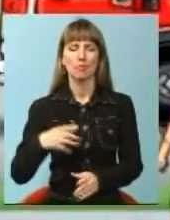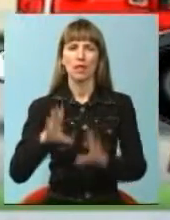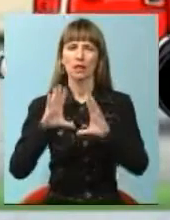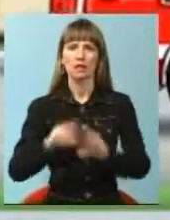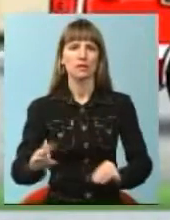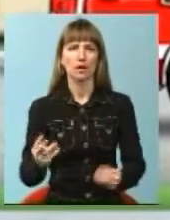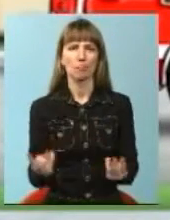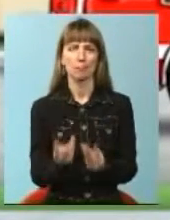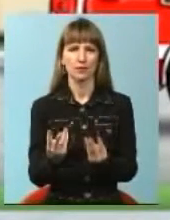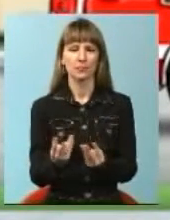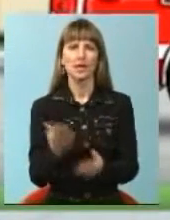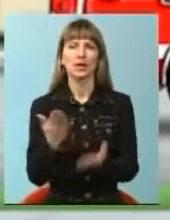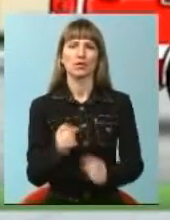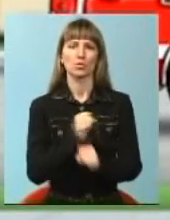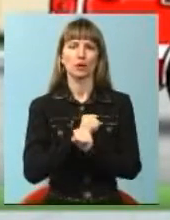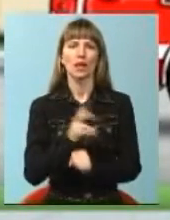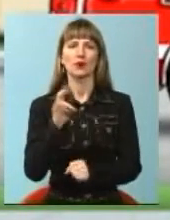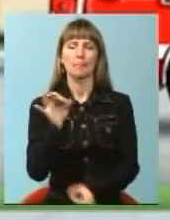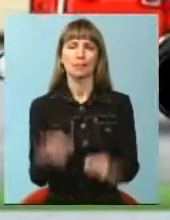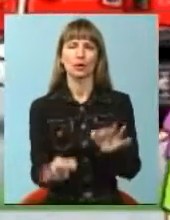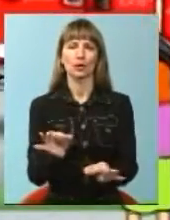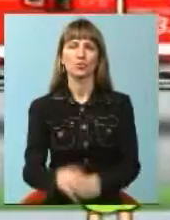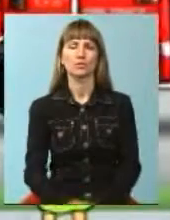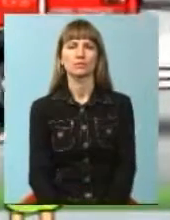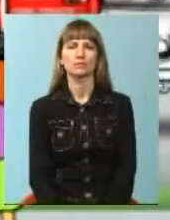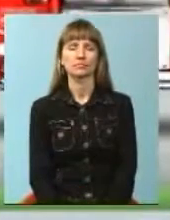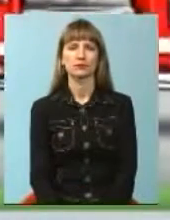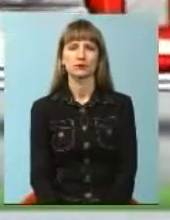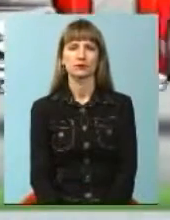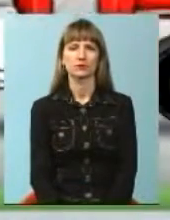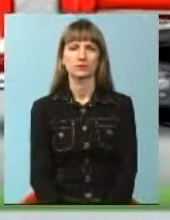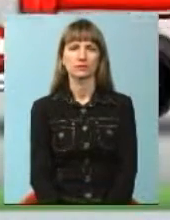незагашені вогнища, якщо відпочиваєте на природі.